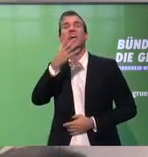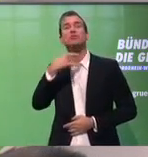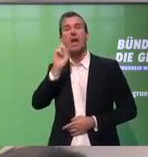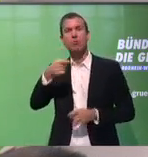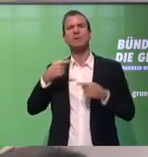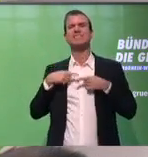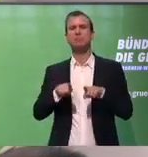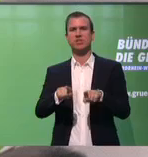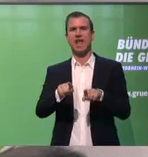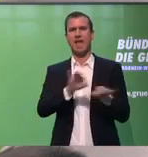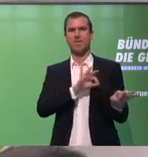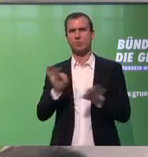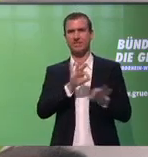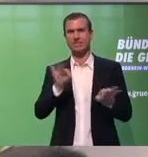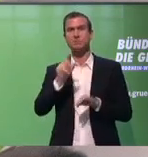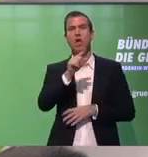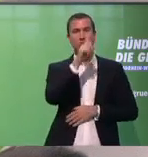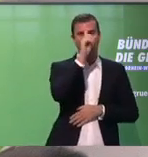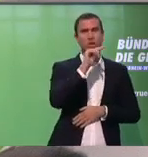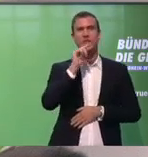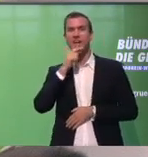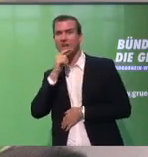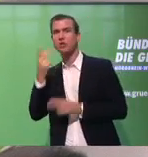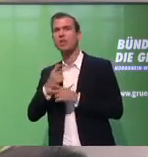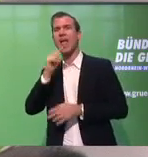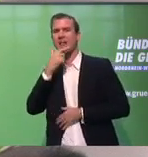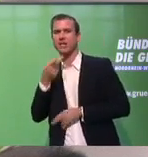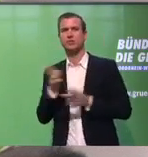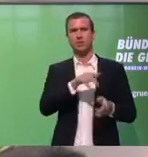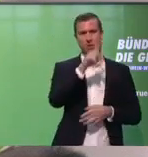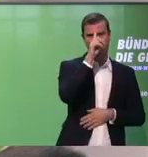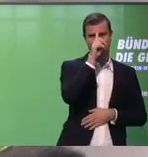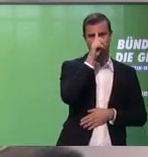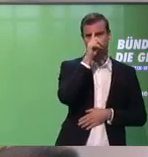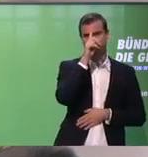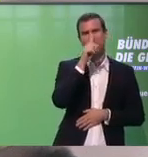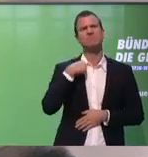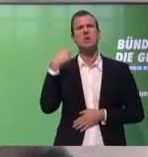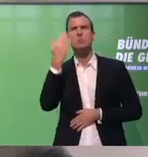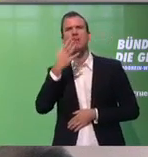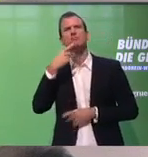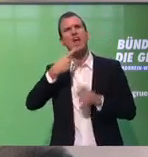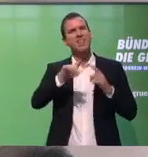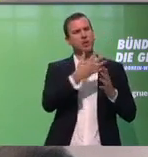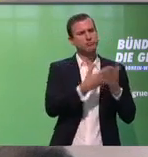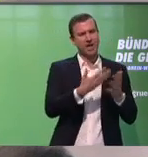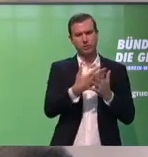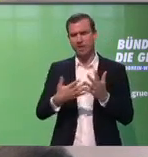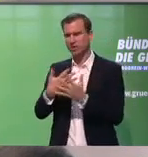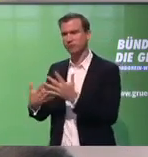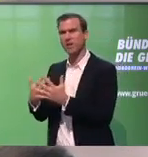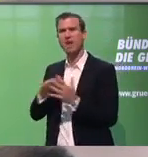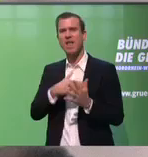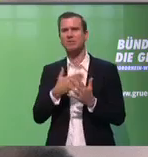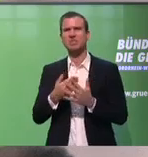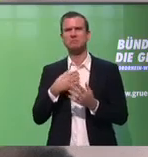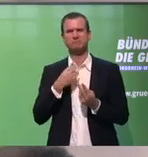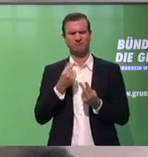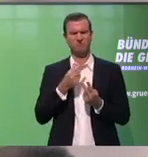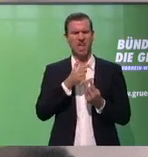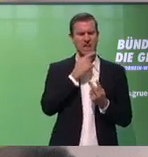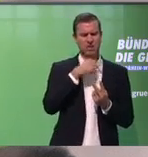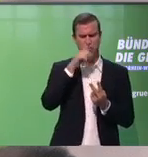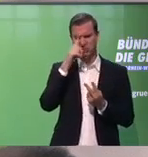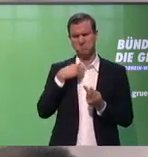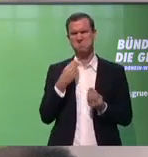simultan übersetzt, also in Deutsch, Englisch, Englisch, Deutsch. Wir haben überlegt, noch mehrere Sprachen anzubieten, aber irgendwie haben wir dann gedacht, das reicht dann vielleicht,